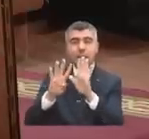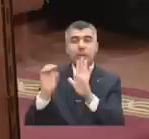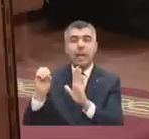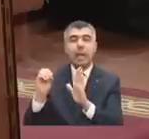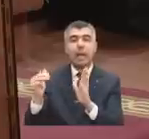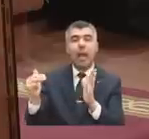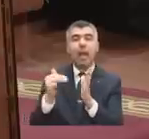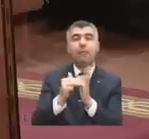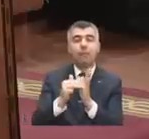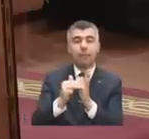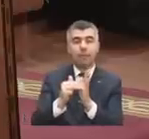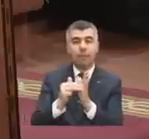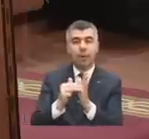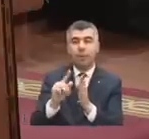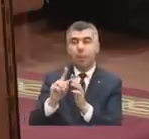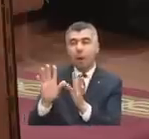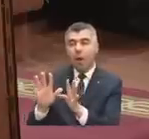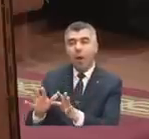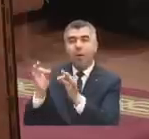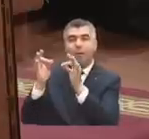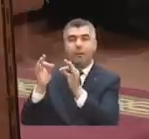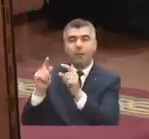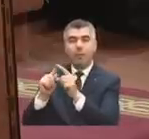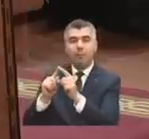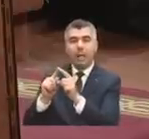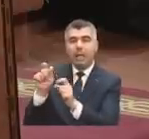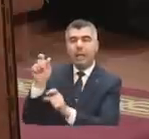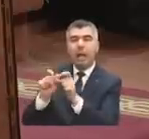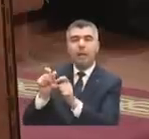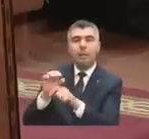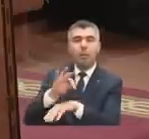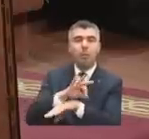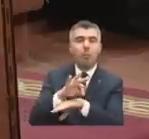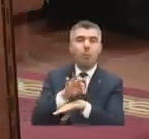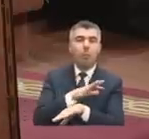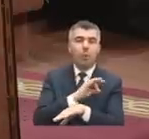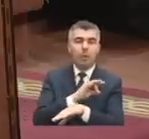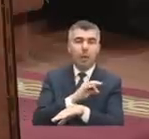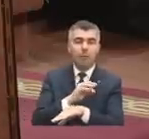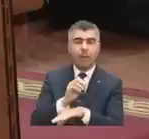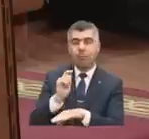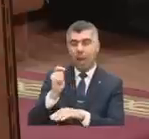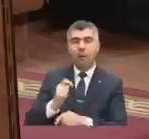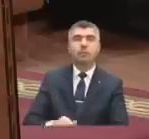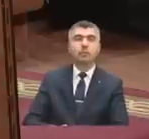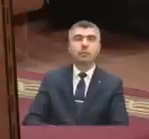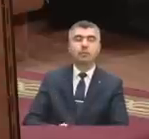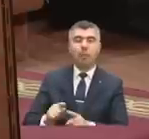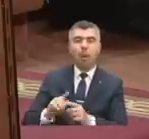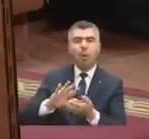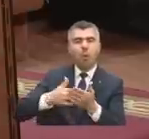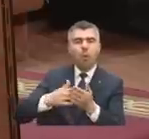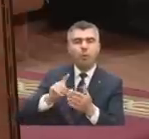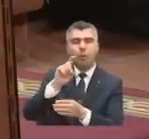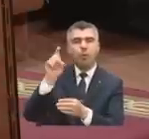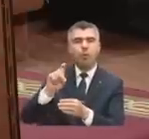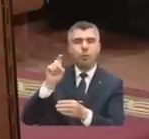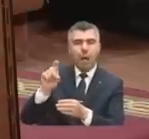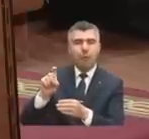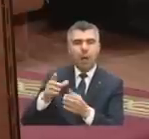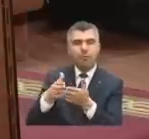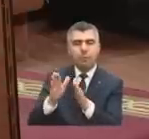كاين في النوعيه ماشي في الكم اليوم جميع جماعه الترابيه محلولين